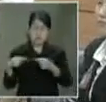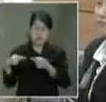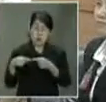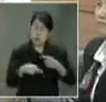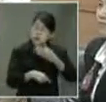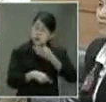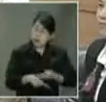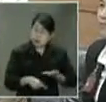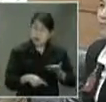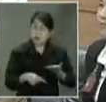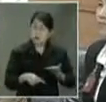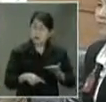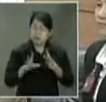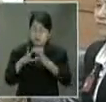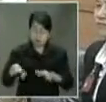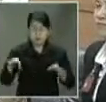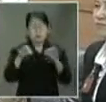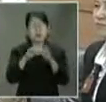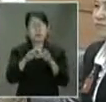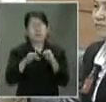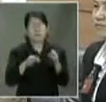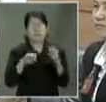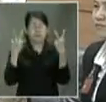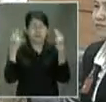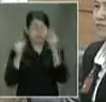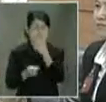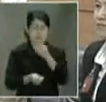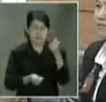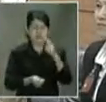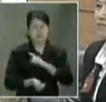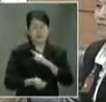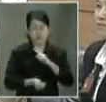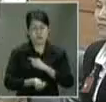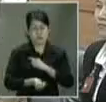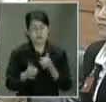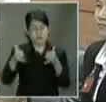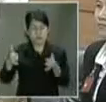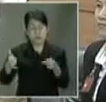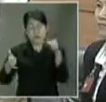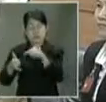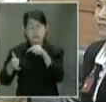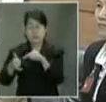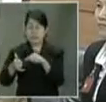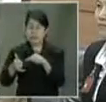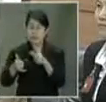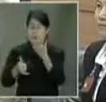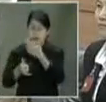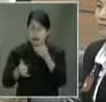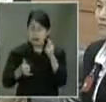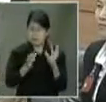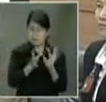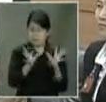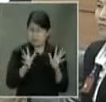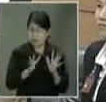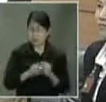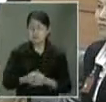ขึ้นอยู่กับนายกอภิสิทธิ์ตัวนี้พูดนะฮะแล้วตัวนี้ก็บอกว่าขึ้นอยู่กับอภิสิทธิ์ยังไงสุดท้าย